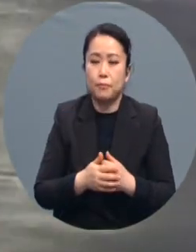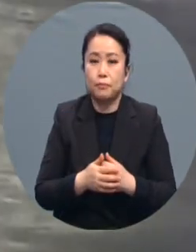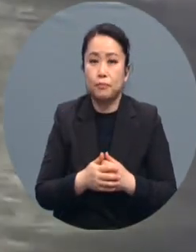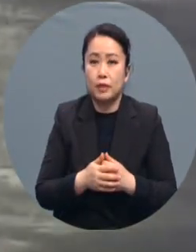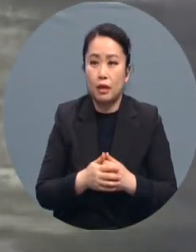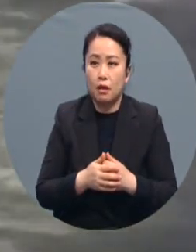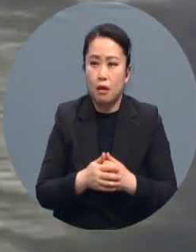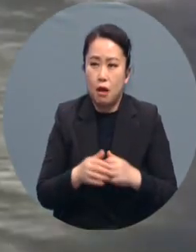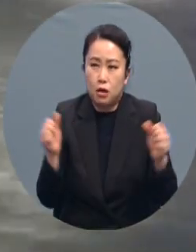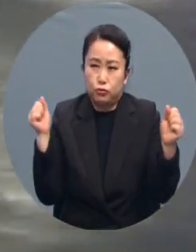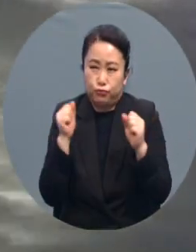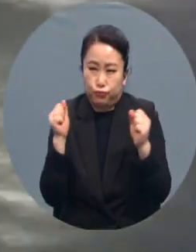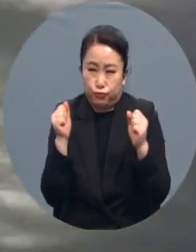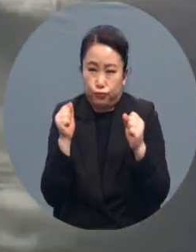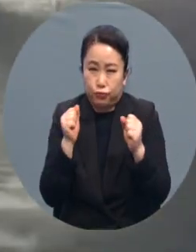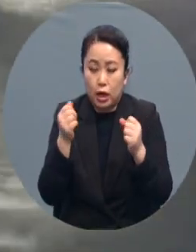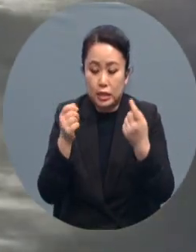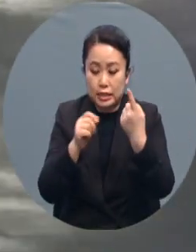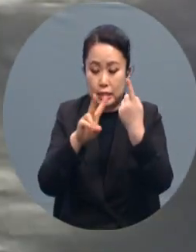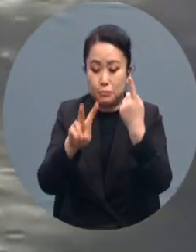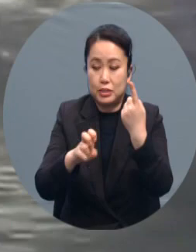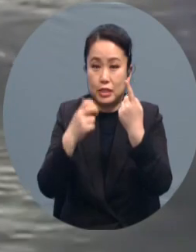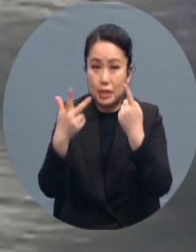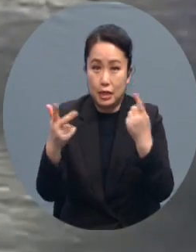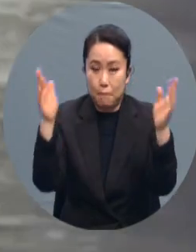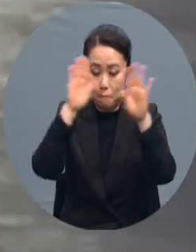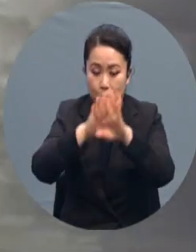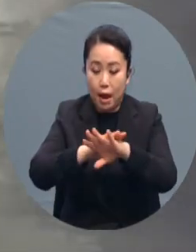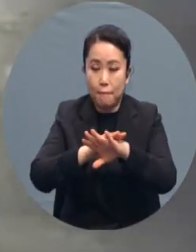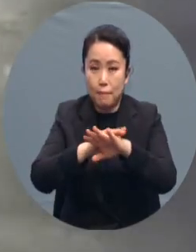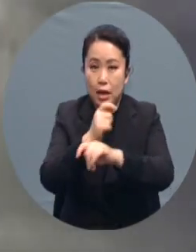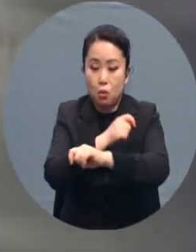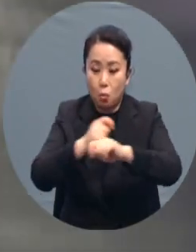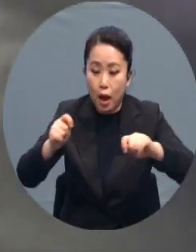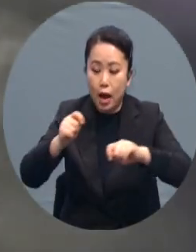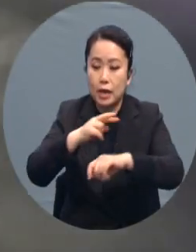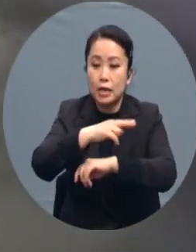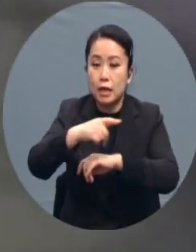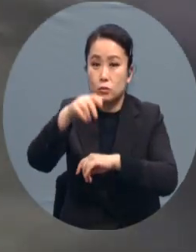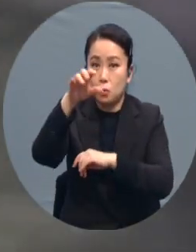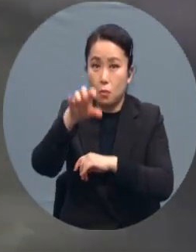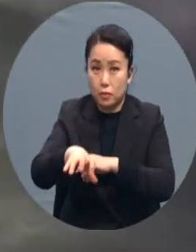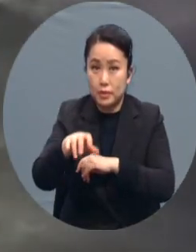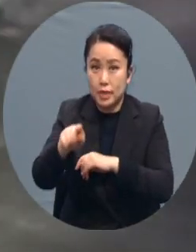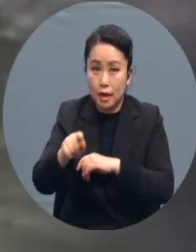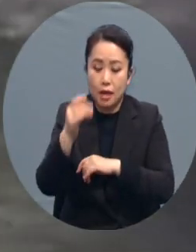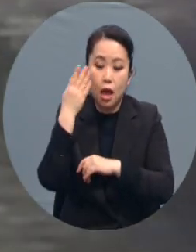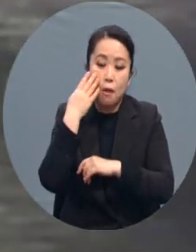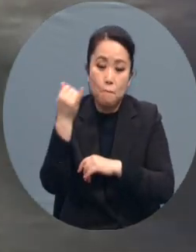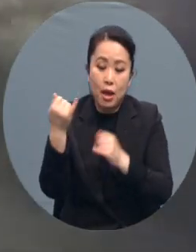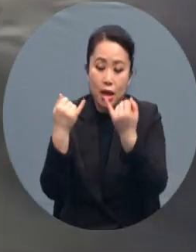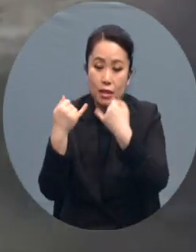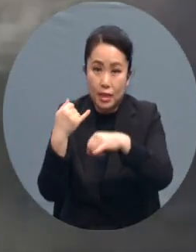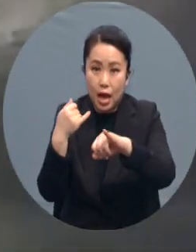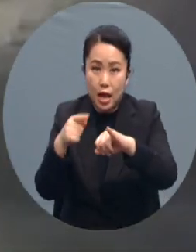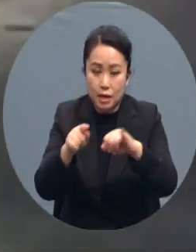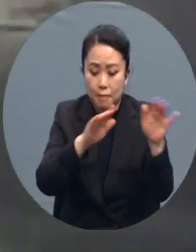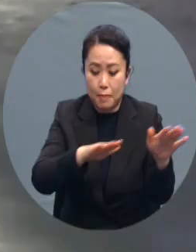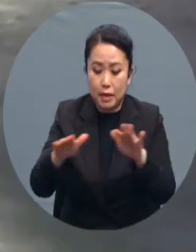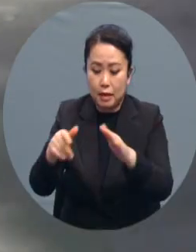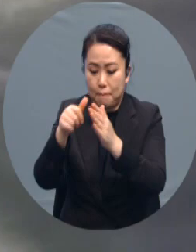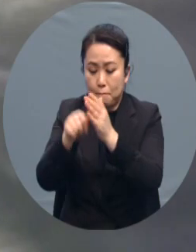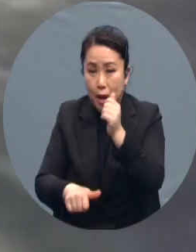한파가 몰아쳤던 지난 27일 밤 광안리 해수욕장 모녀가 바다에 빠졌다는 112 신고가